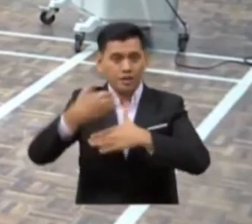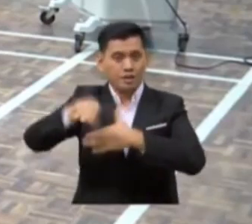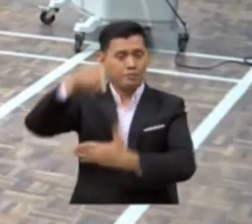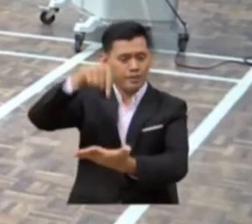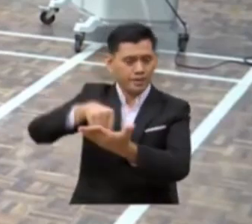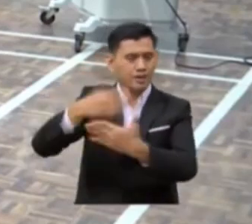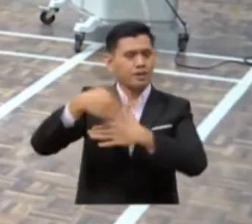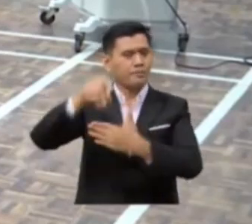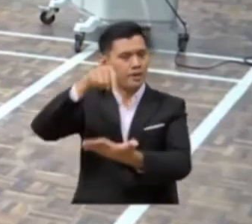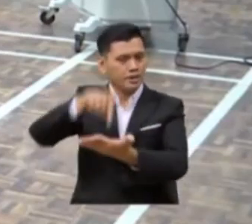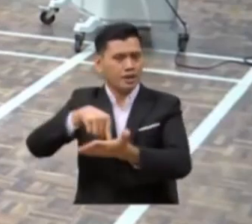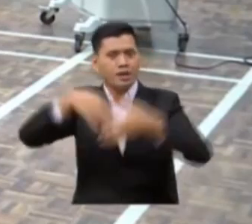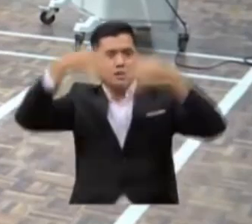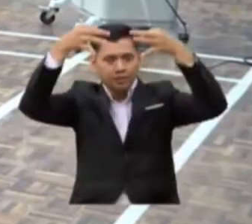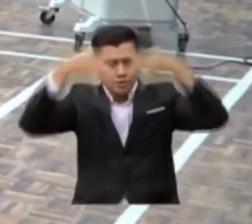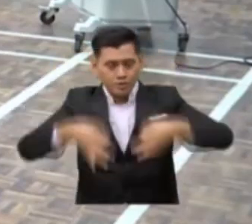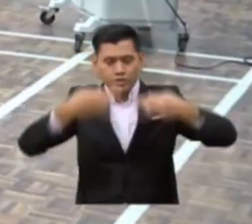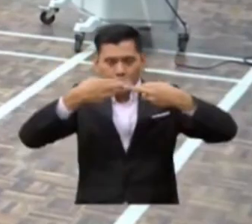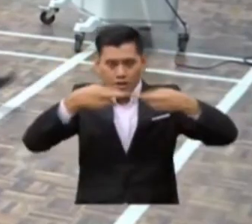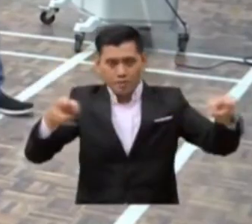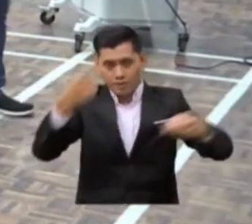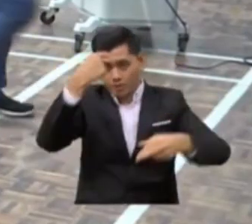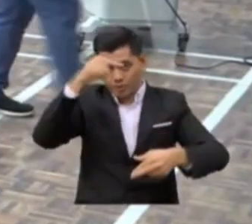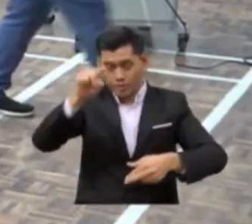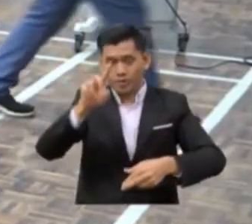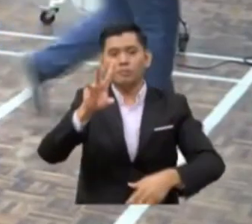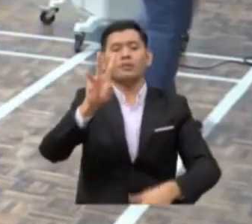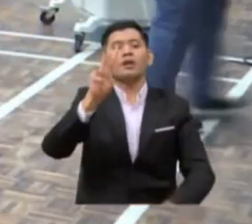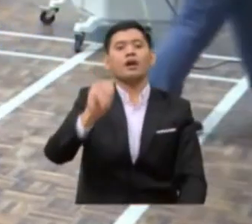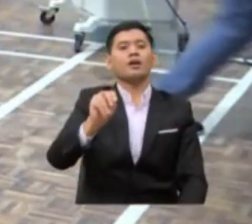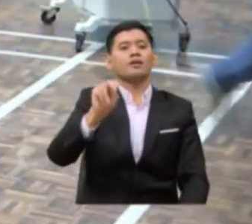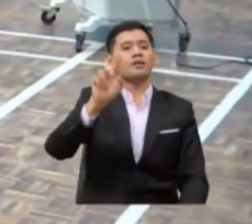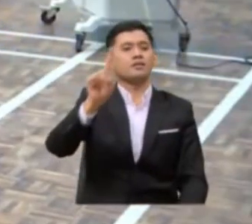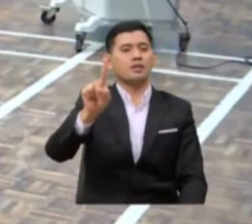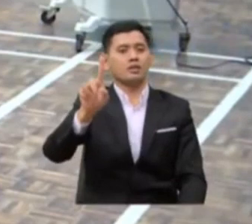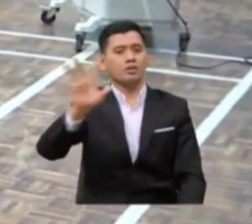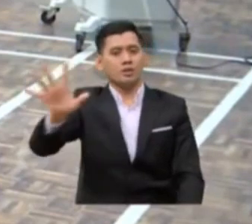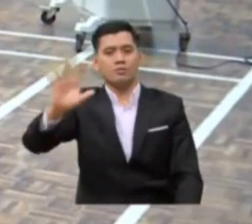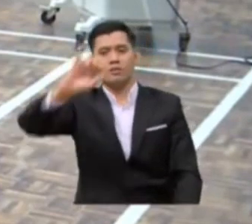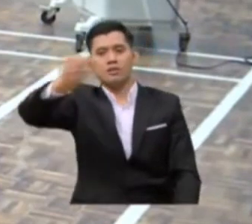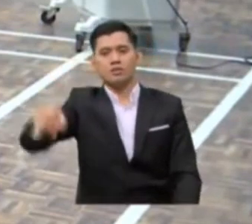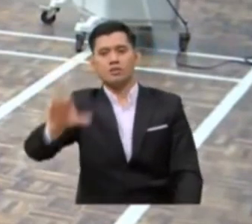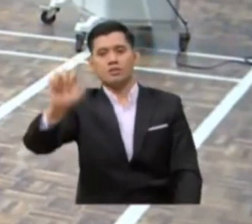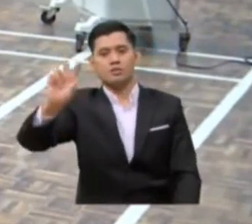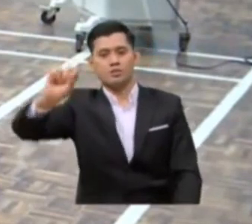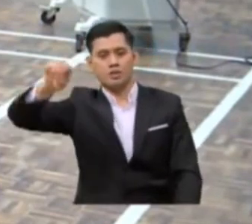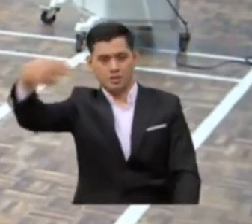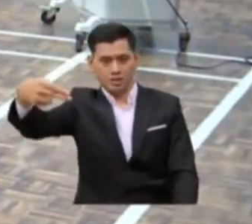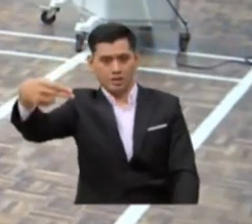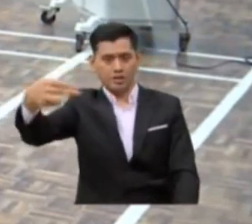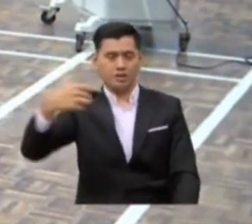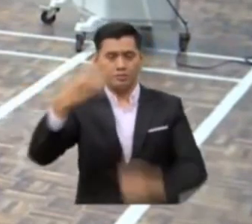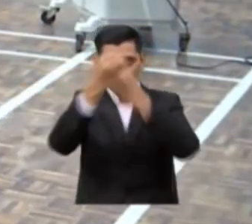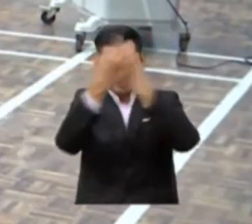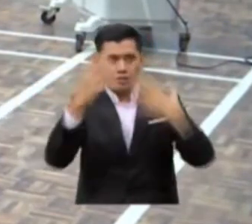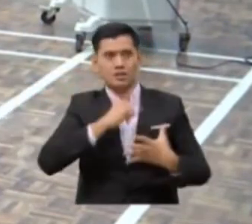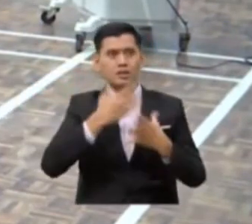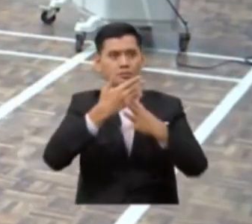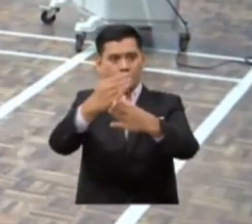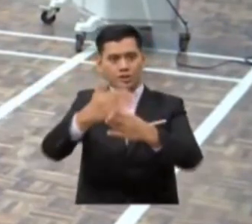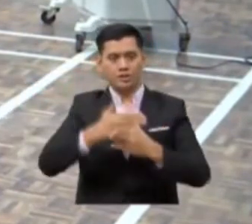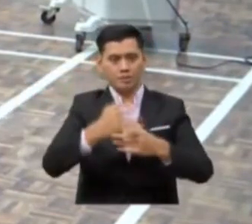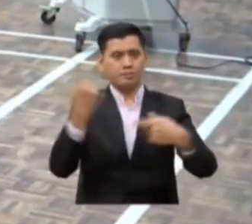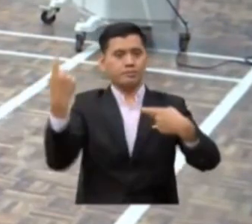lagi selepas ini keputusan rasmi bagi DUN N15 Juwaseh ini. Sedikit maklumat yang ingin saya